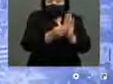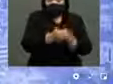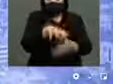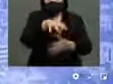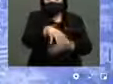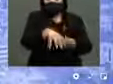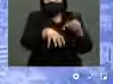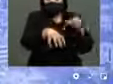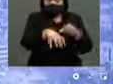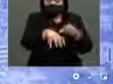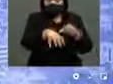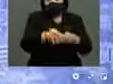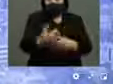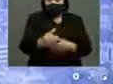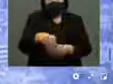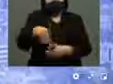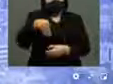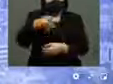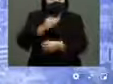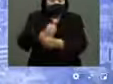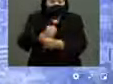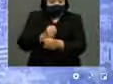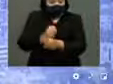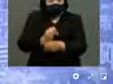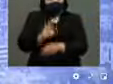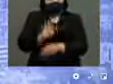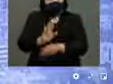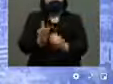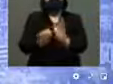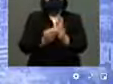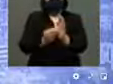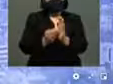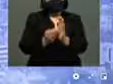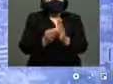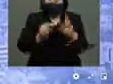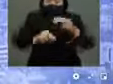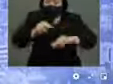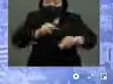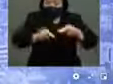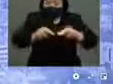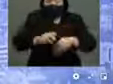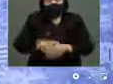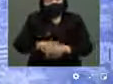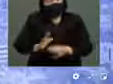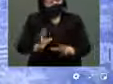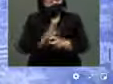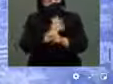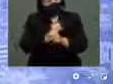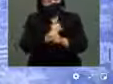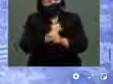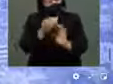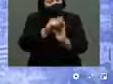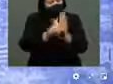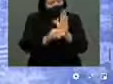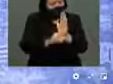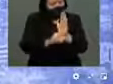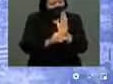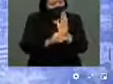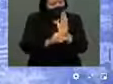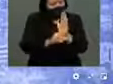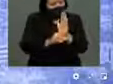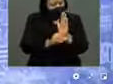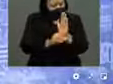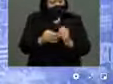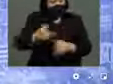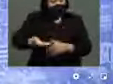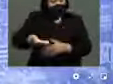างสำนักอนามัยของกรุงเทพมหานครก็ได้รายงานนะครับในที่ประชุมให้เห็นภาพผมอยากให้ท่านพี่น้องประชาชนได้เห็นภาพไ